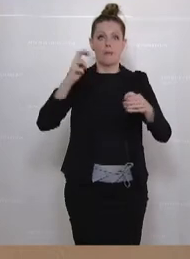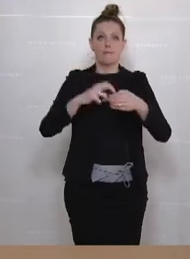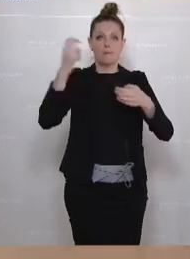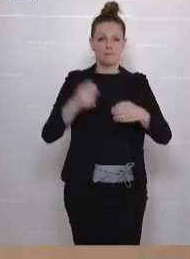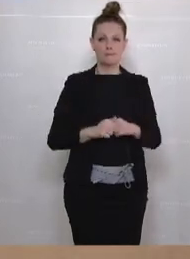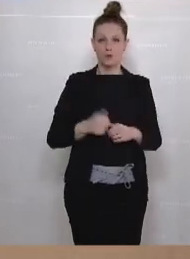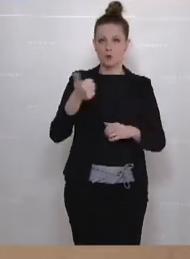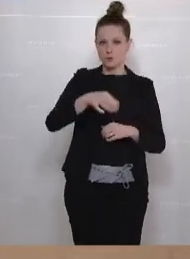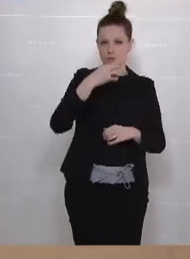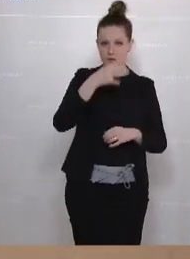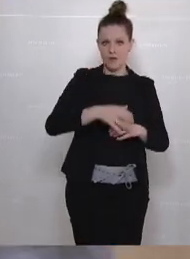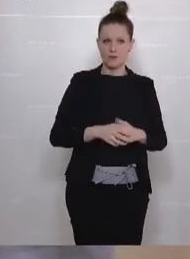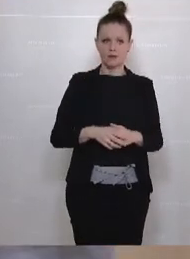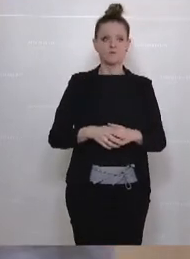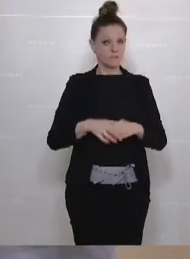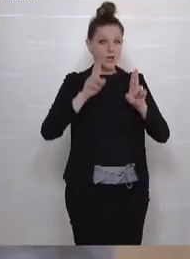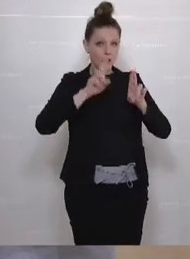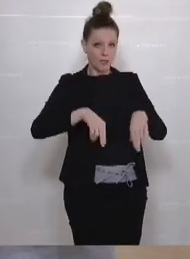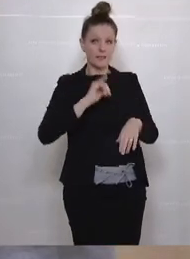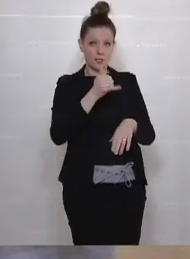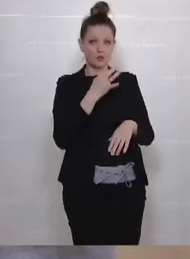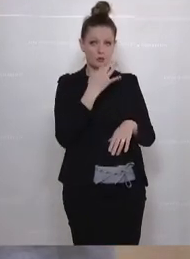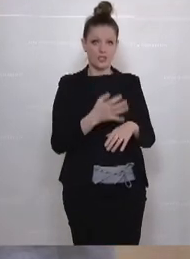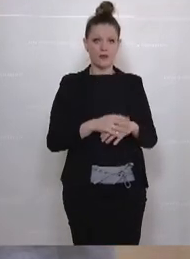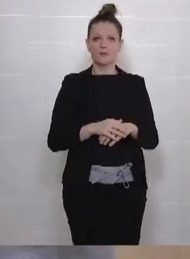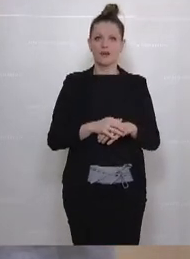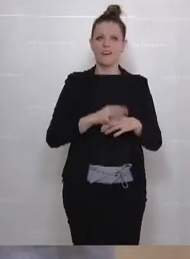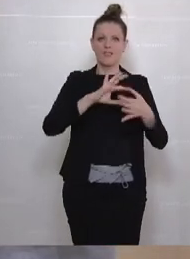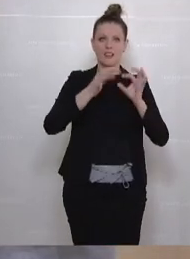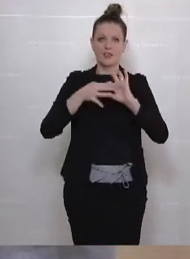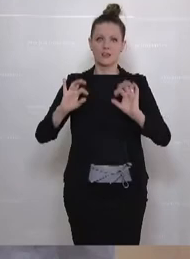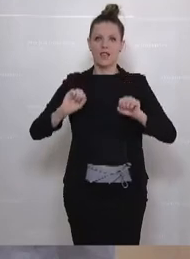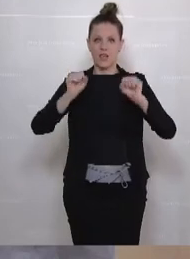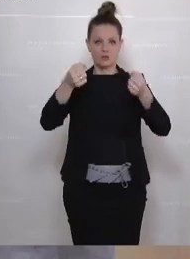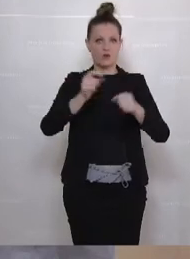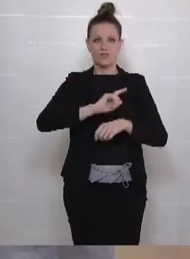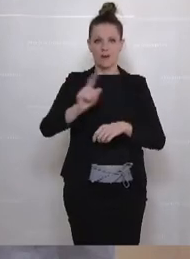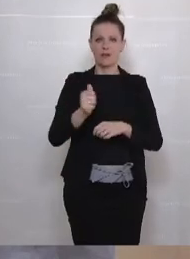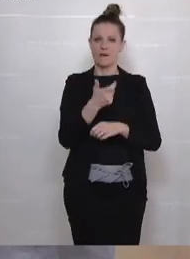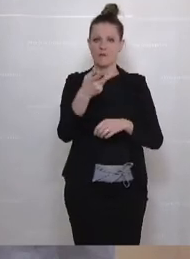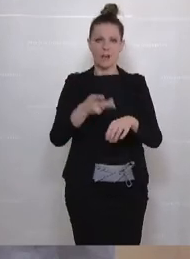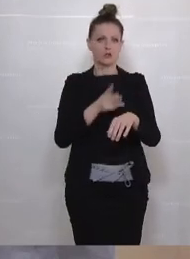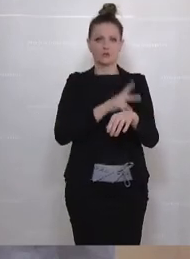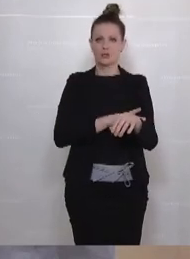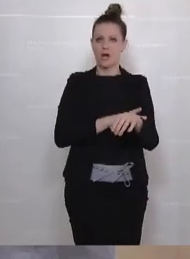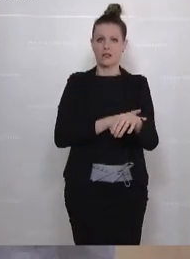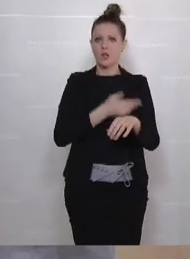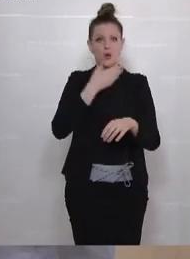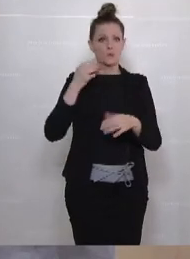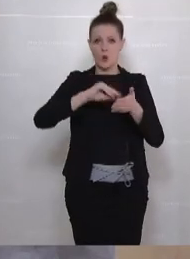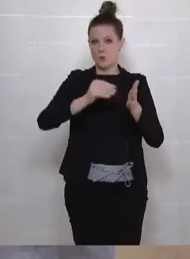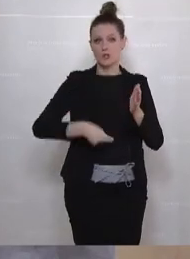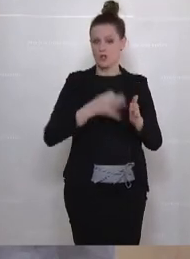Zusatzfrage? Sie haben vollkommen recht, es darf natürlich jetzt nicht zu einer Kettenreaktion kommen. Einige Staaten haben das gar nicht erst